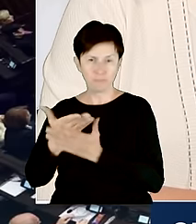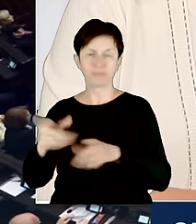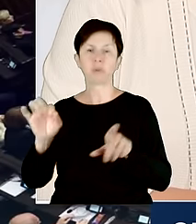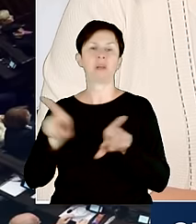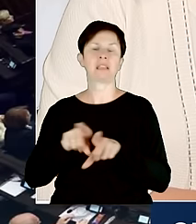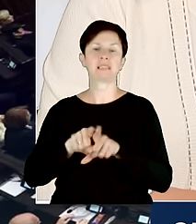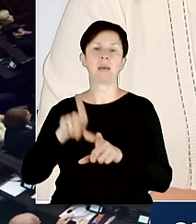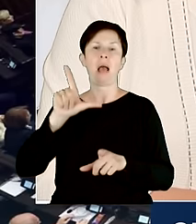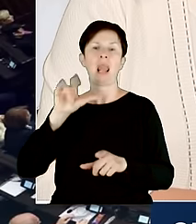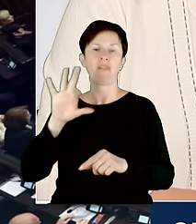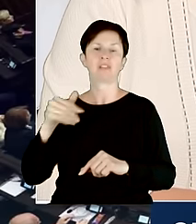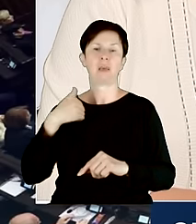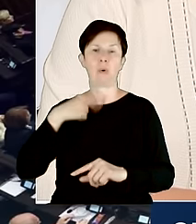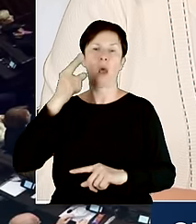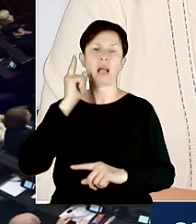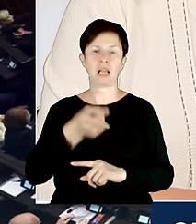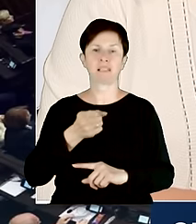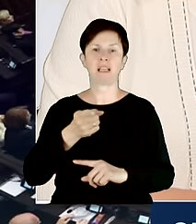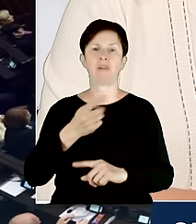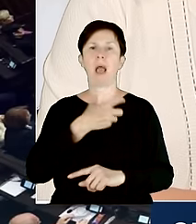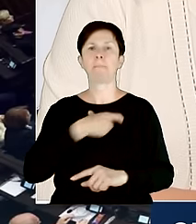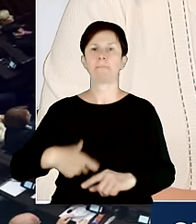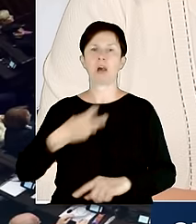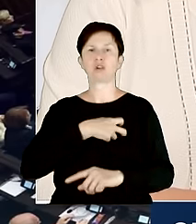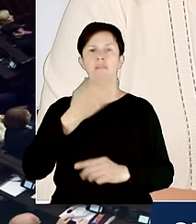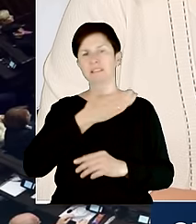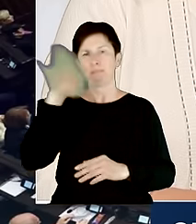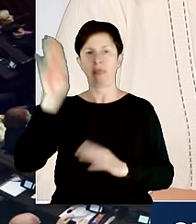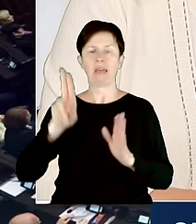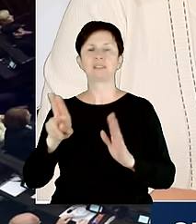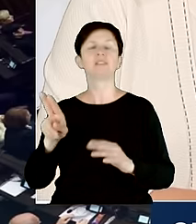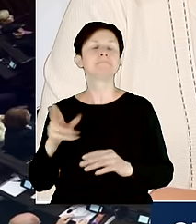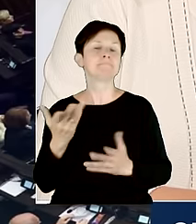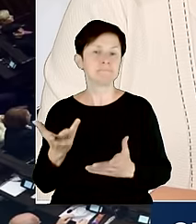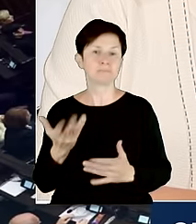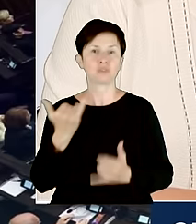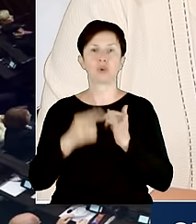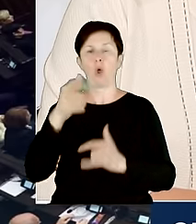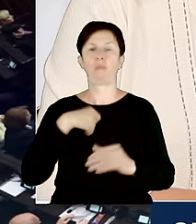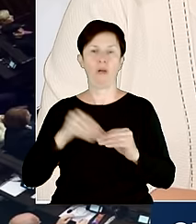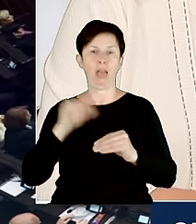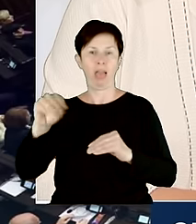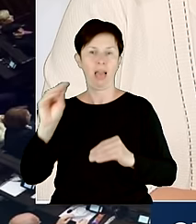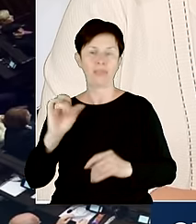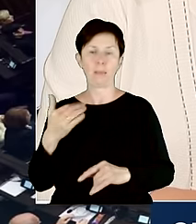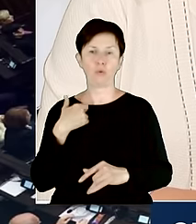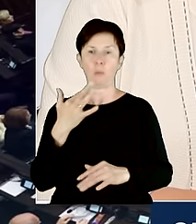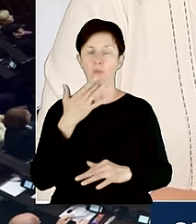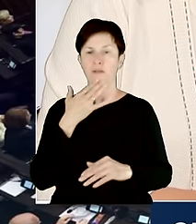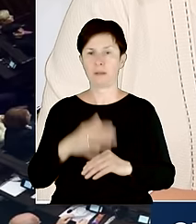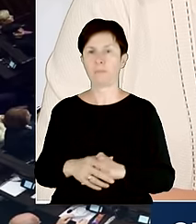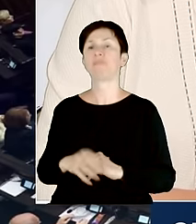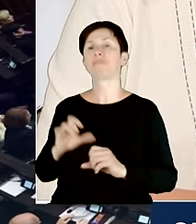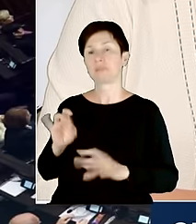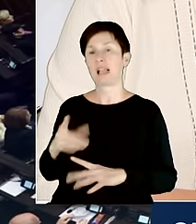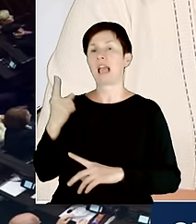kazała spadać marszałkowi Hołowni na drzewo, kiedy ten zwlekał z procedowaniem ustaw. Wy na pewno jedna z posłanek, wy nie zrobicie kroku